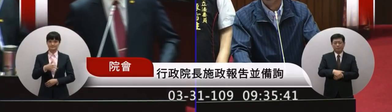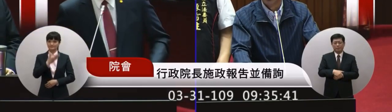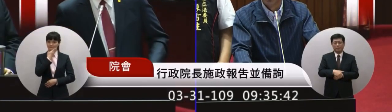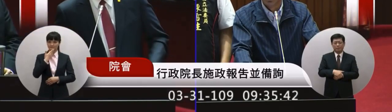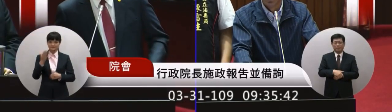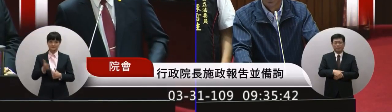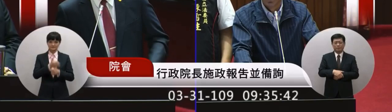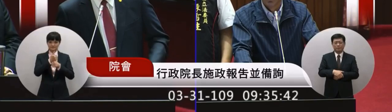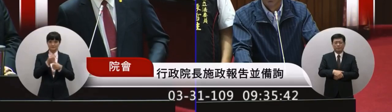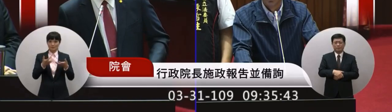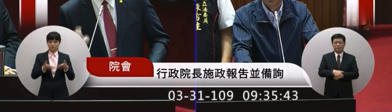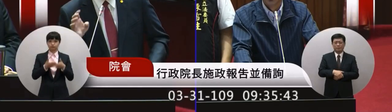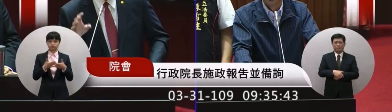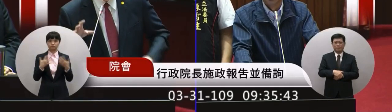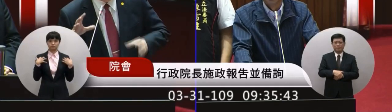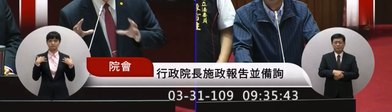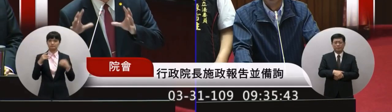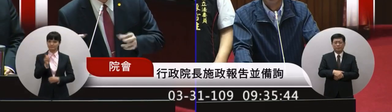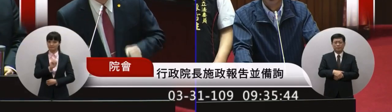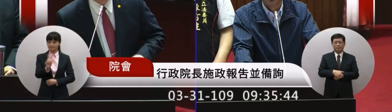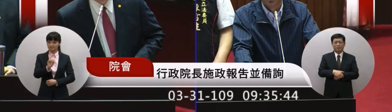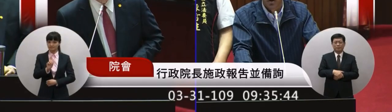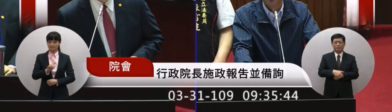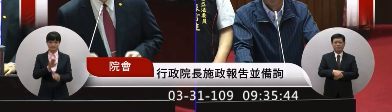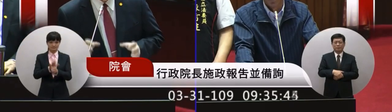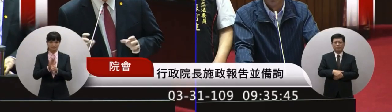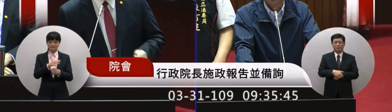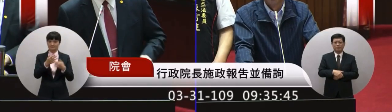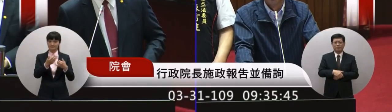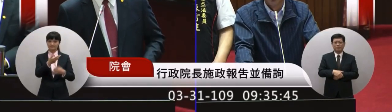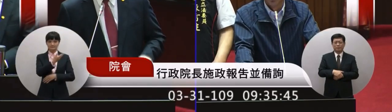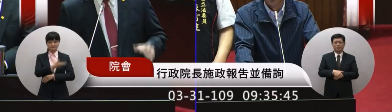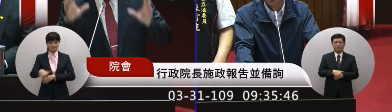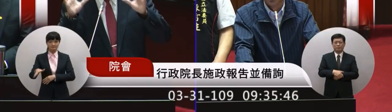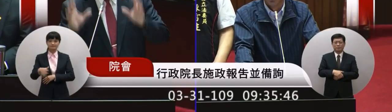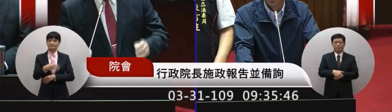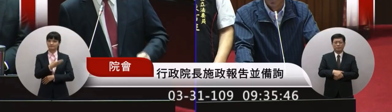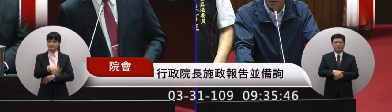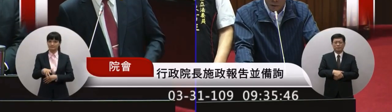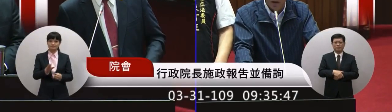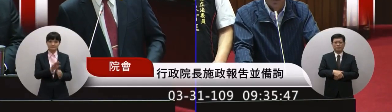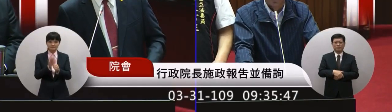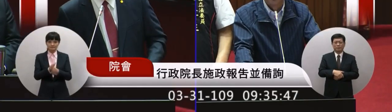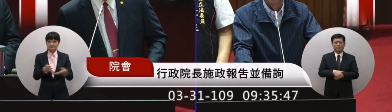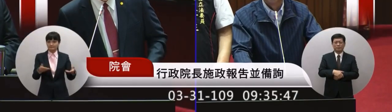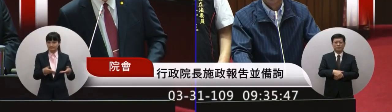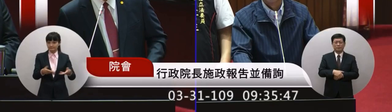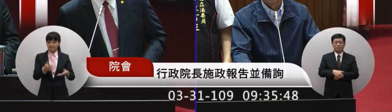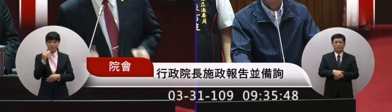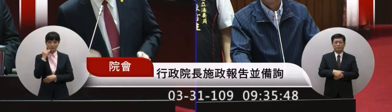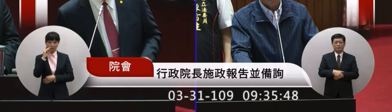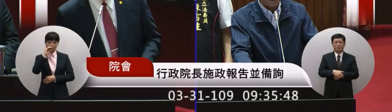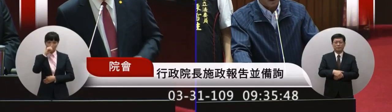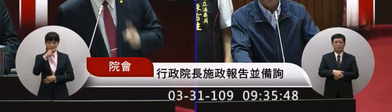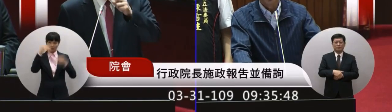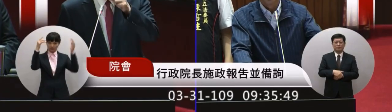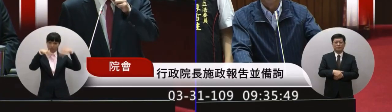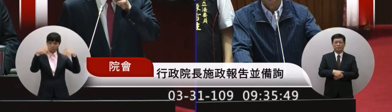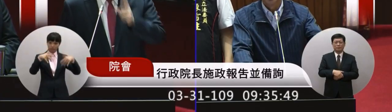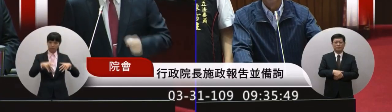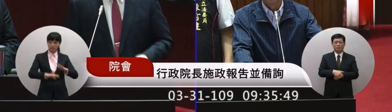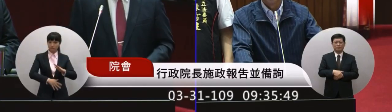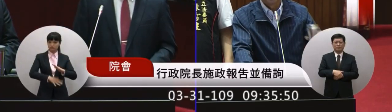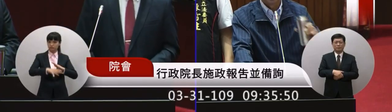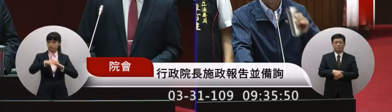要的，是爱来治抵水啦，哦，这个万一来落大雨的时阵，造成淹水嘛，这第